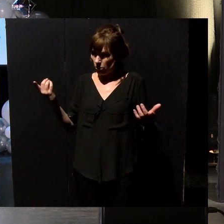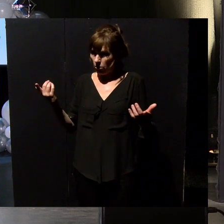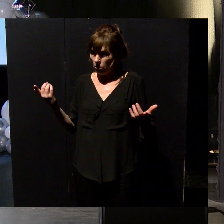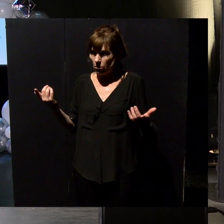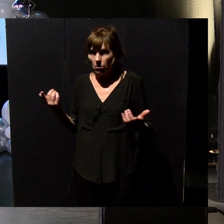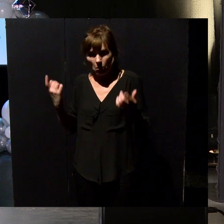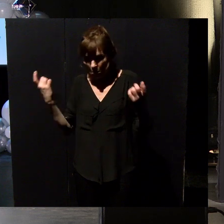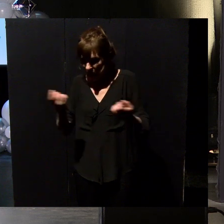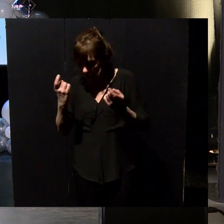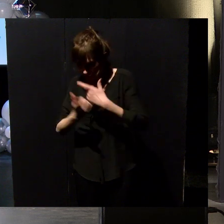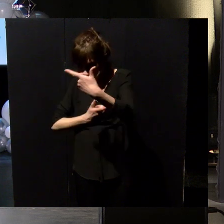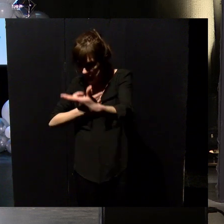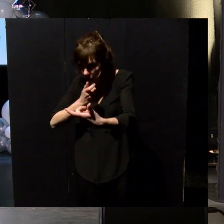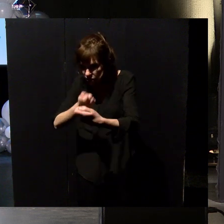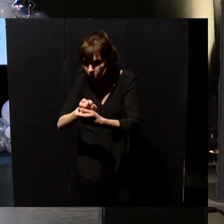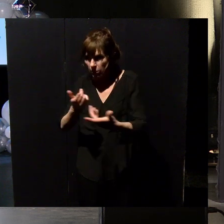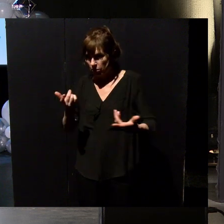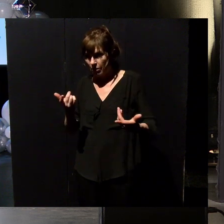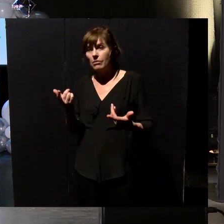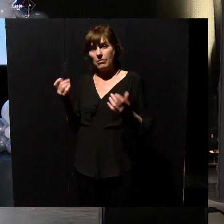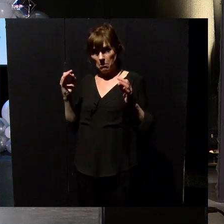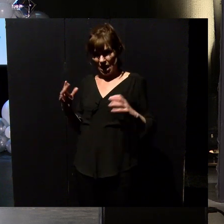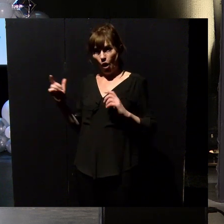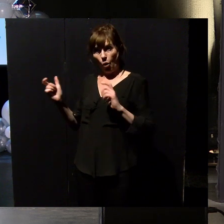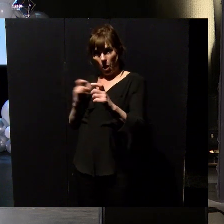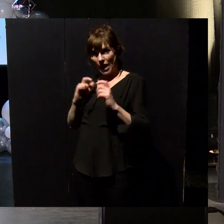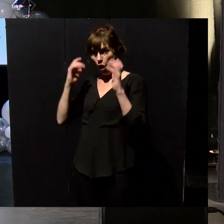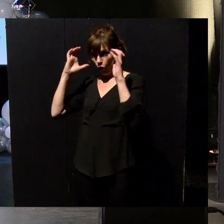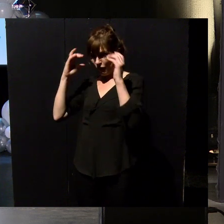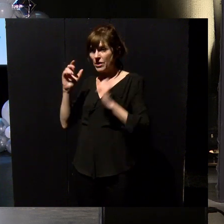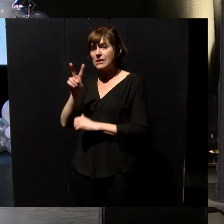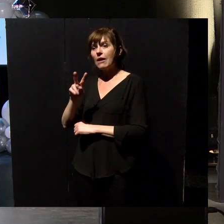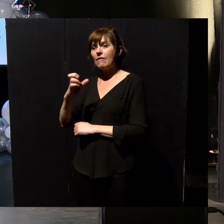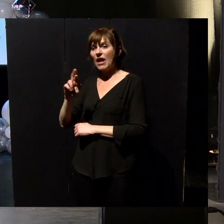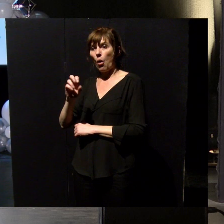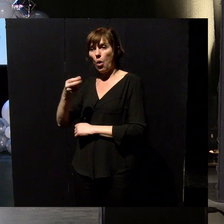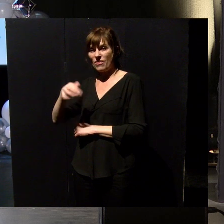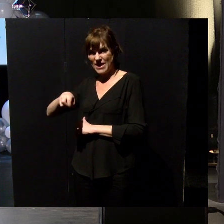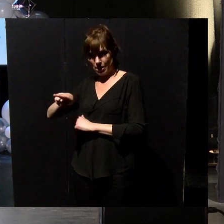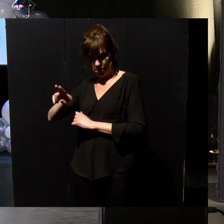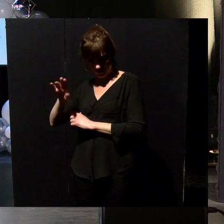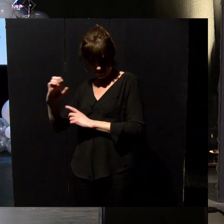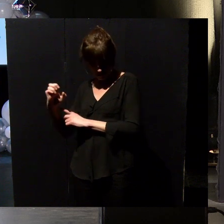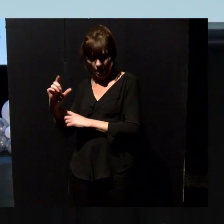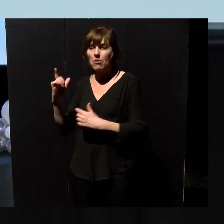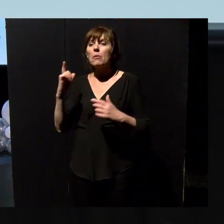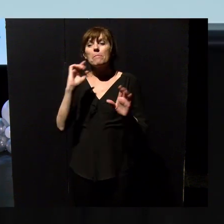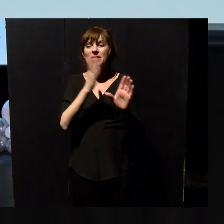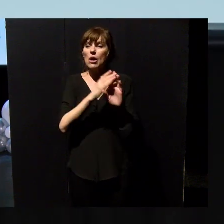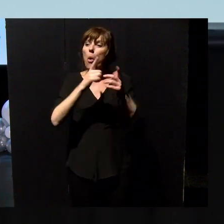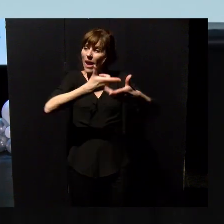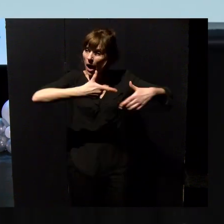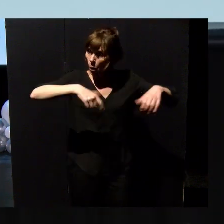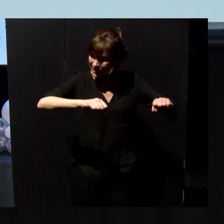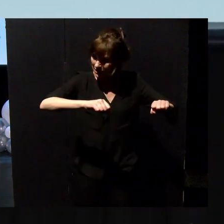de rééducation. Et ça, c'est avec ma collègue orthophoniste Véronique et mon collègue psycholinguiste Xavier que nous avons